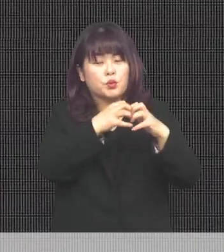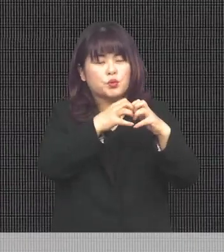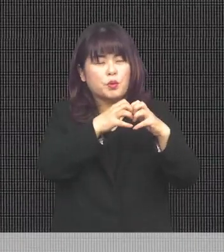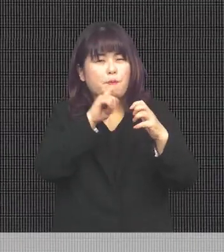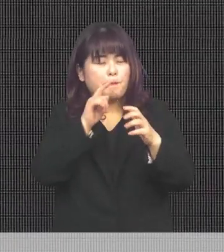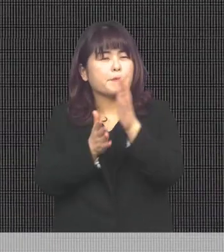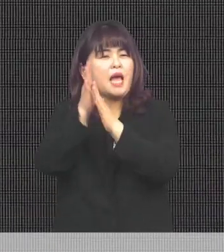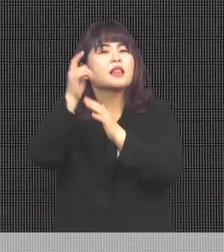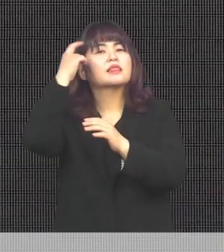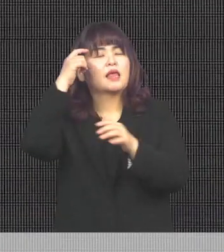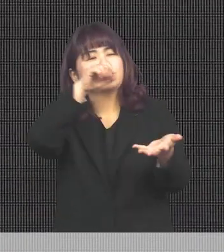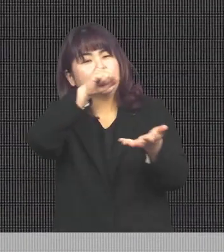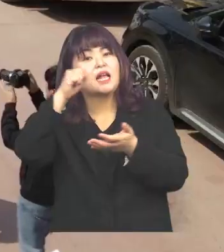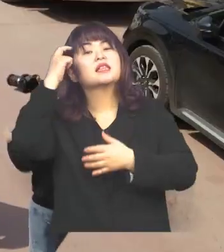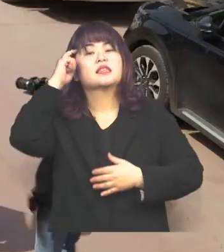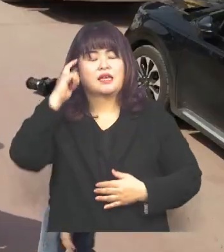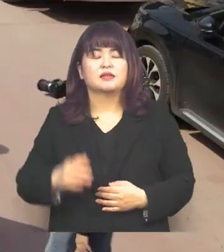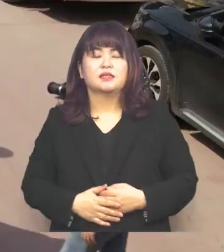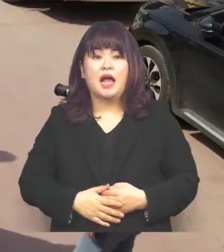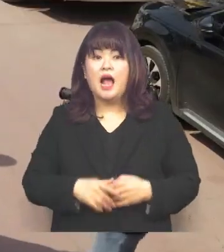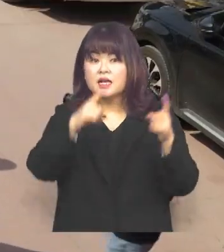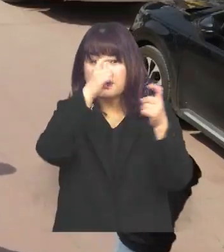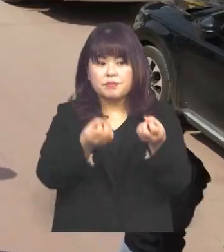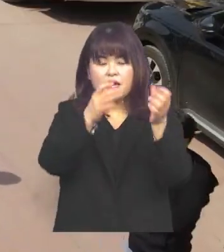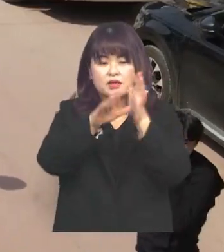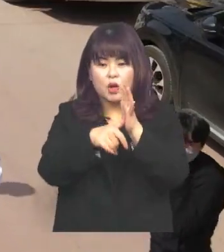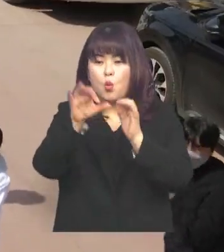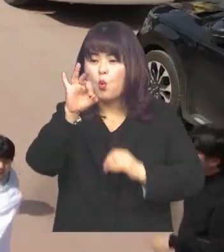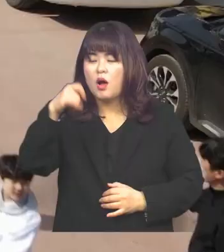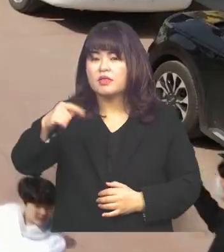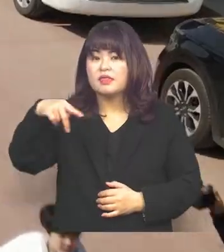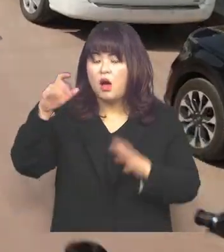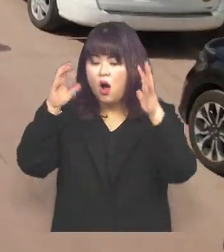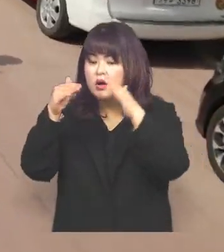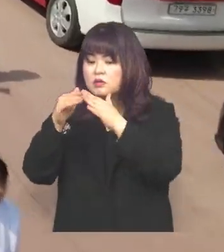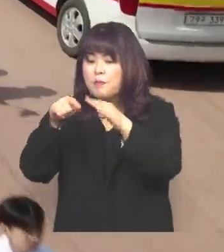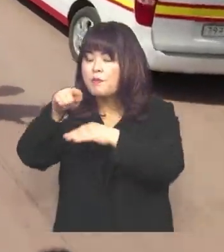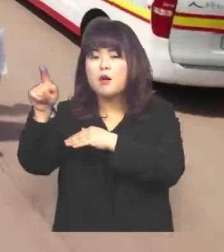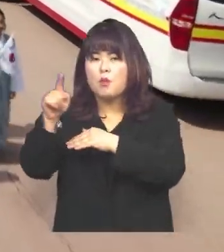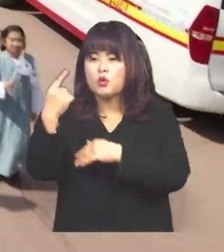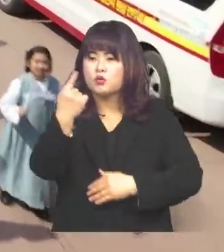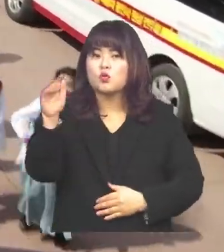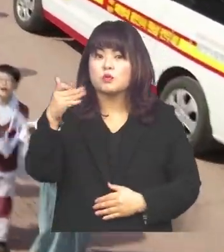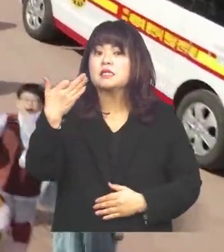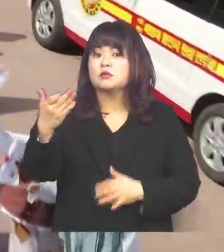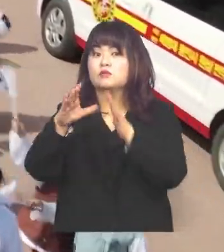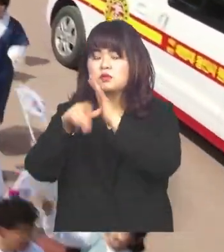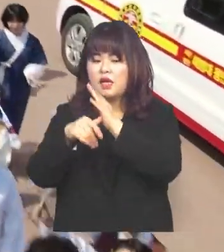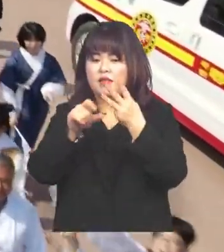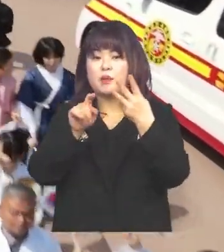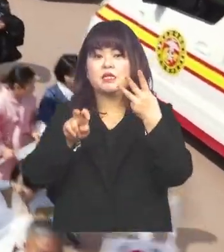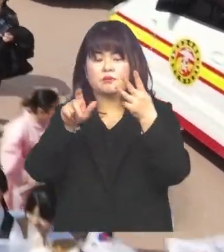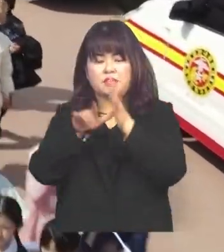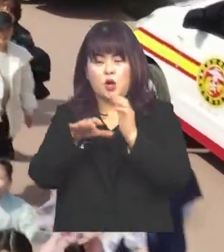빛내고 있다고 생각을 합니다. 기념 행사가 열린 원삼 어린이집 야외무대는 지난 1919년 3월 21일